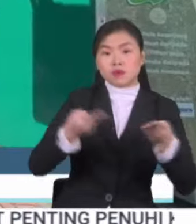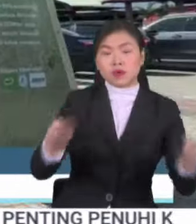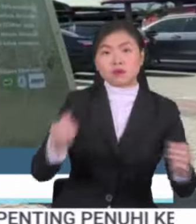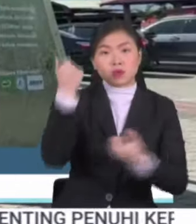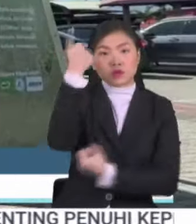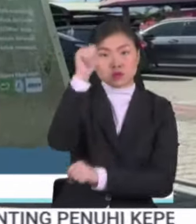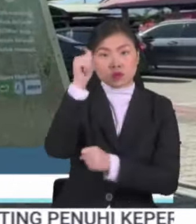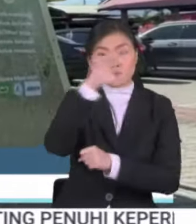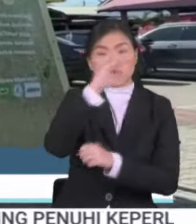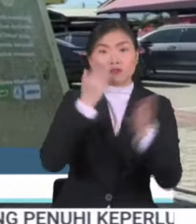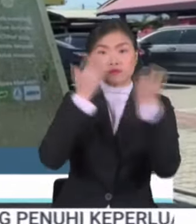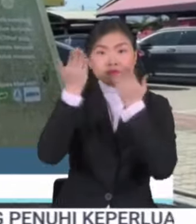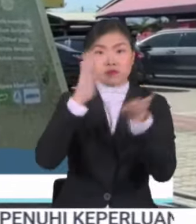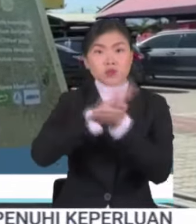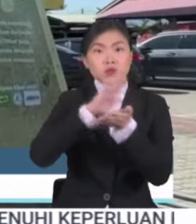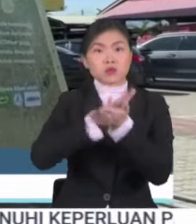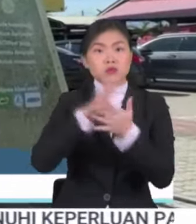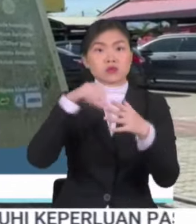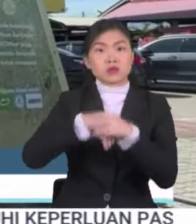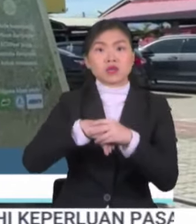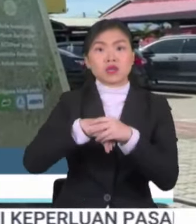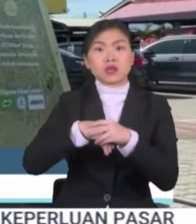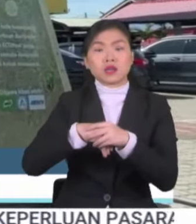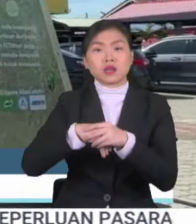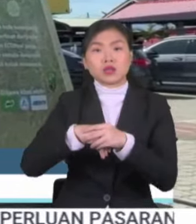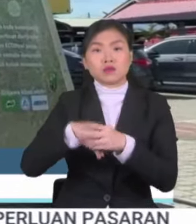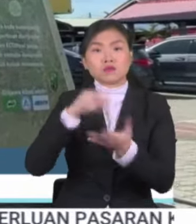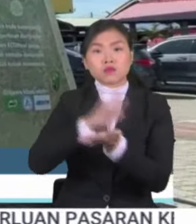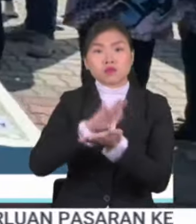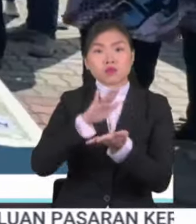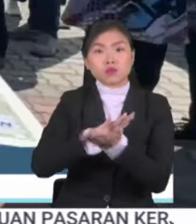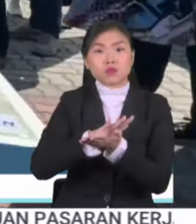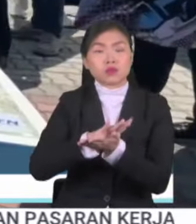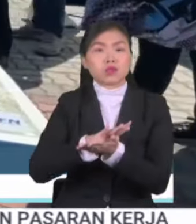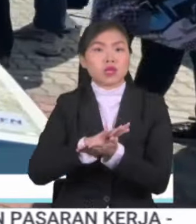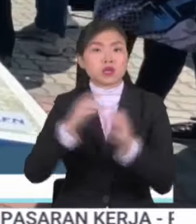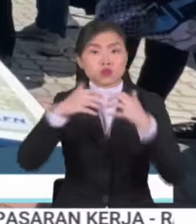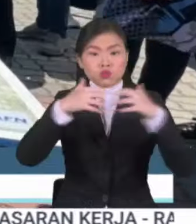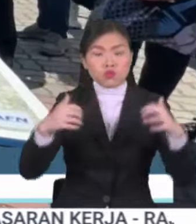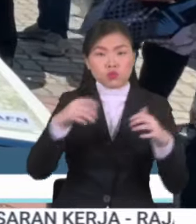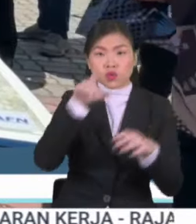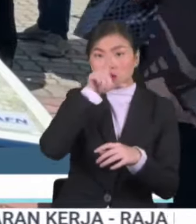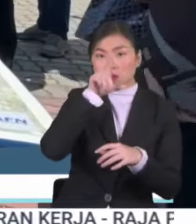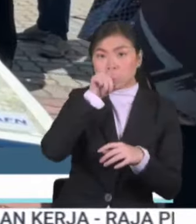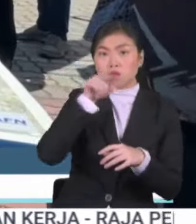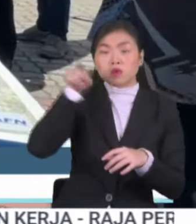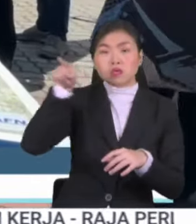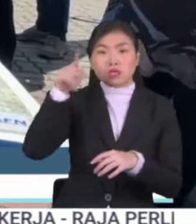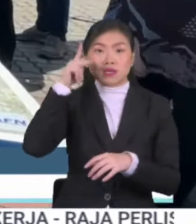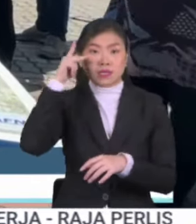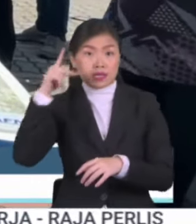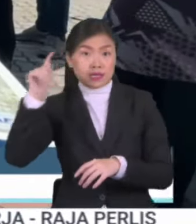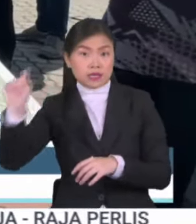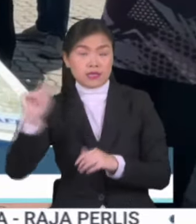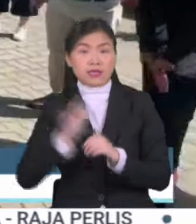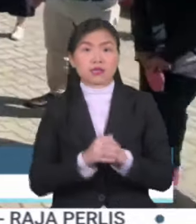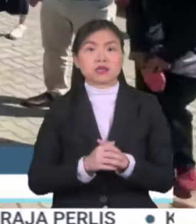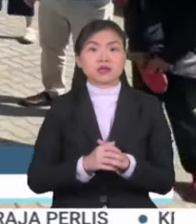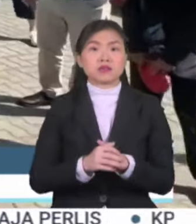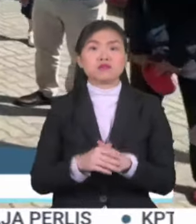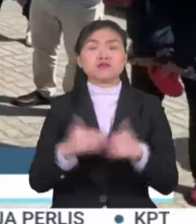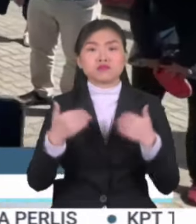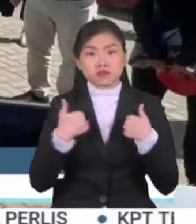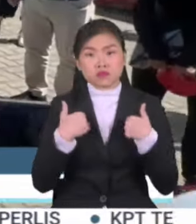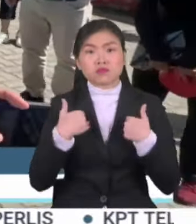dan fasiliti sekolah di Sekolah Kebangsaan Durian Burung di Kuala Terengganu. Majlis program ini turut dihadiri